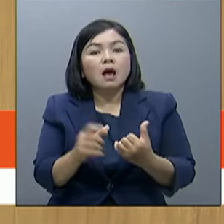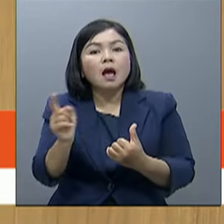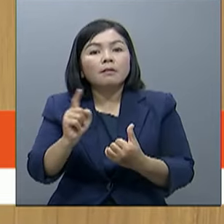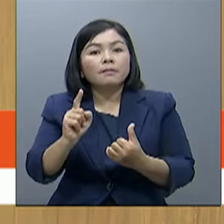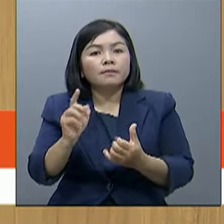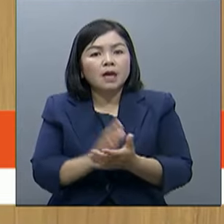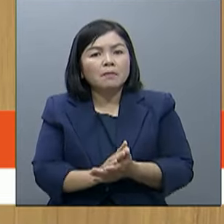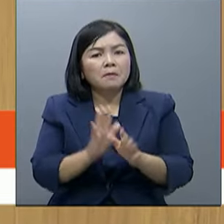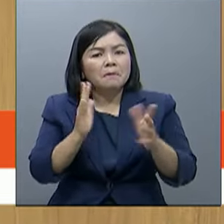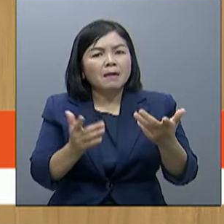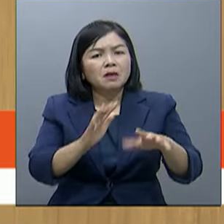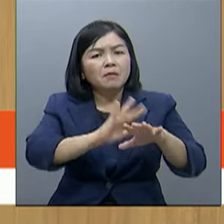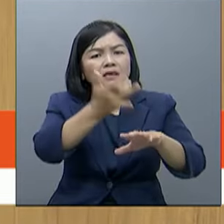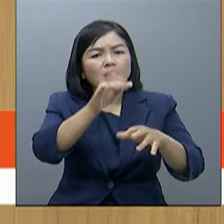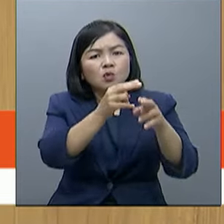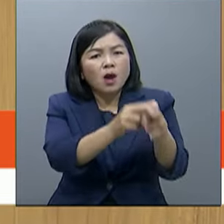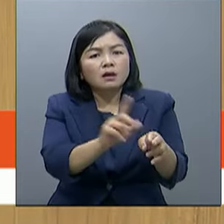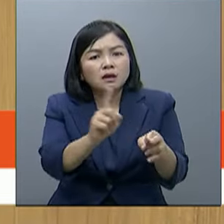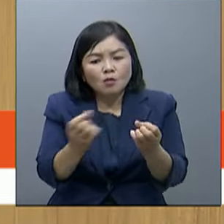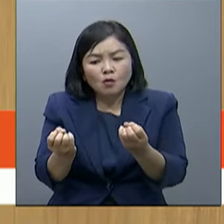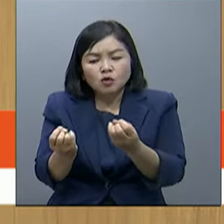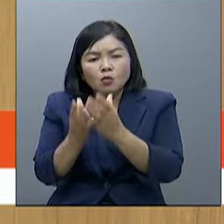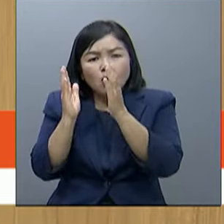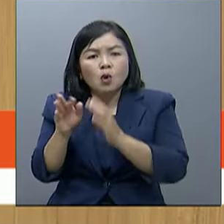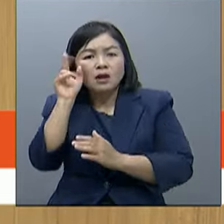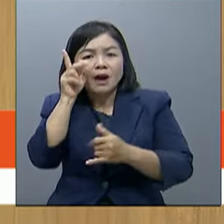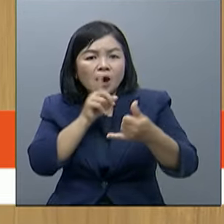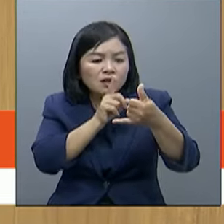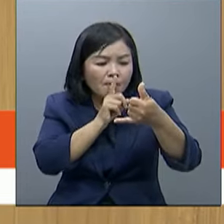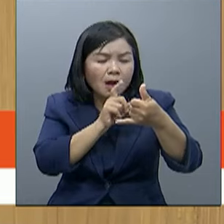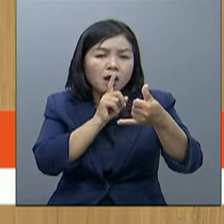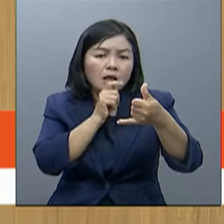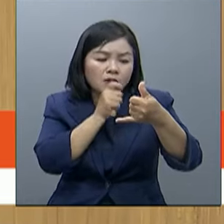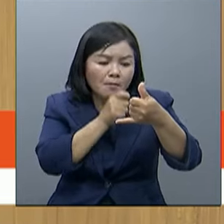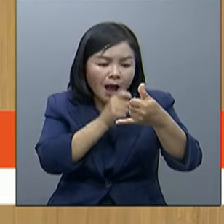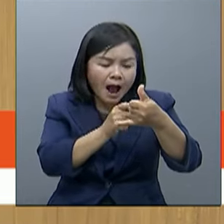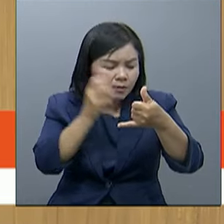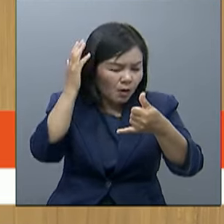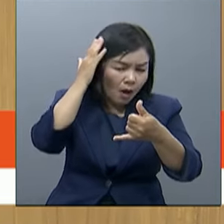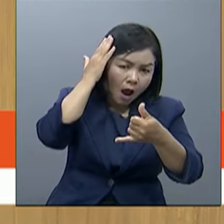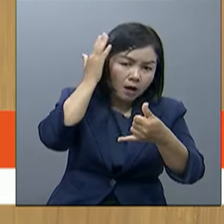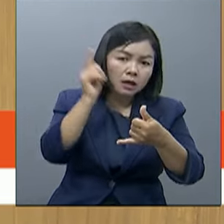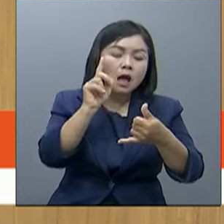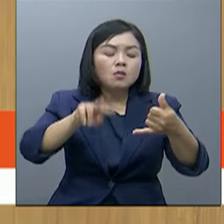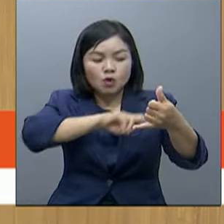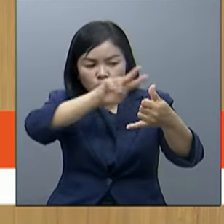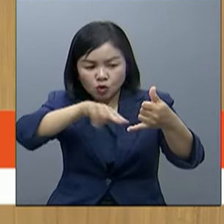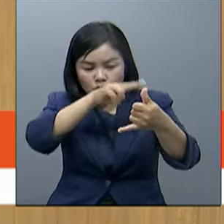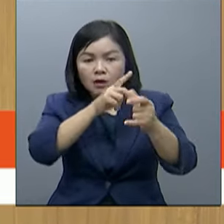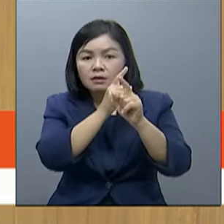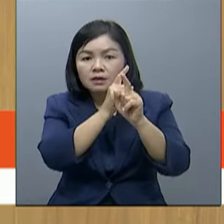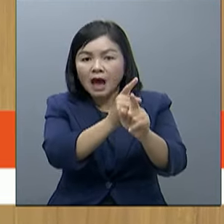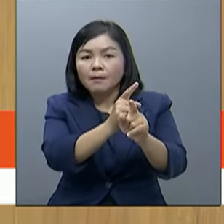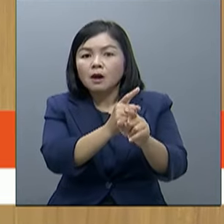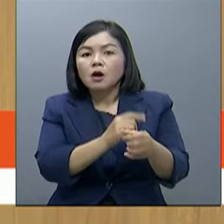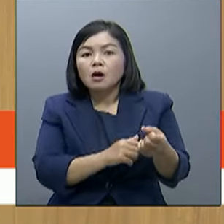ท่านที่พึงปฏิบัติต่อสื่อมวลชนนะครับก็เลยเป็นที่มาของการมายื่นตรวจสอบจริยธรรมในข้อ12และก็ข้อ